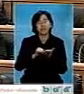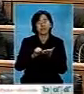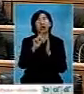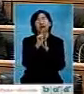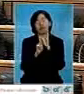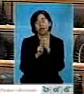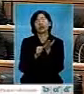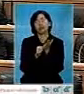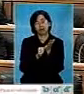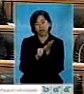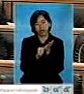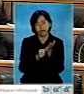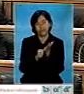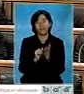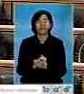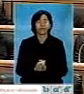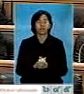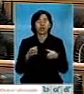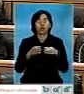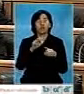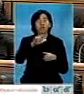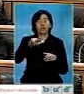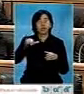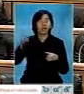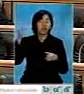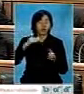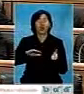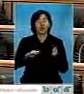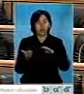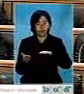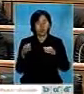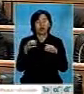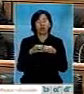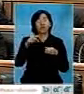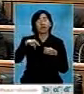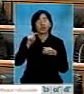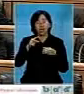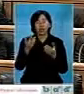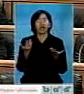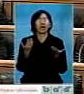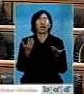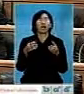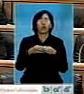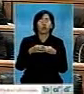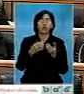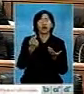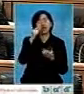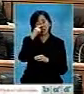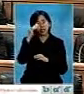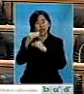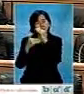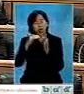ครับพรรคไทยรักไทยโดนยุบพรรคเพื่อไทยโดนยุบพรรคชาติไทยก็โดนยุบถาม